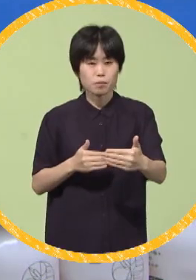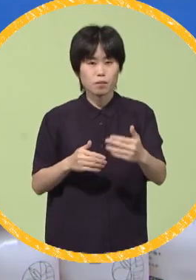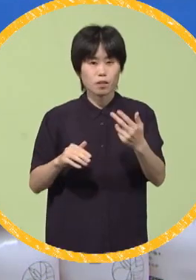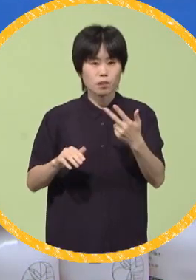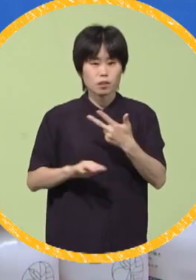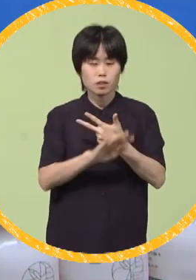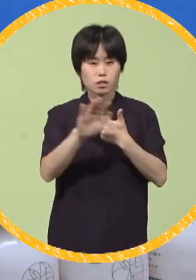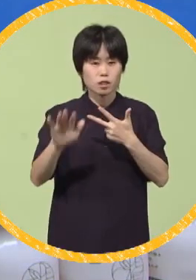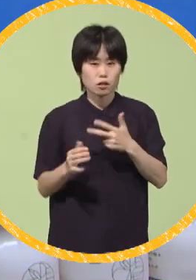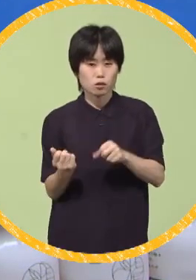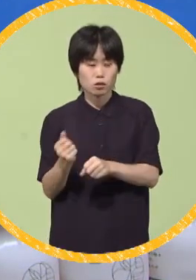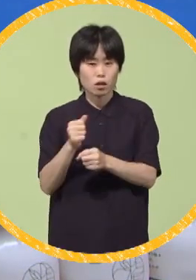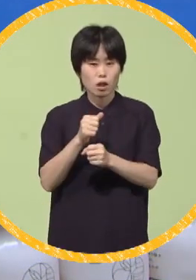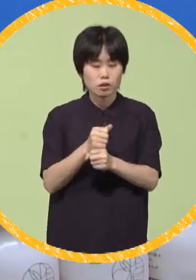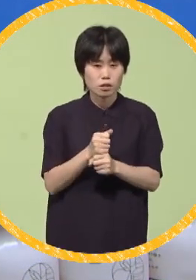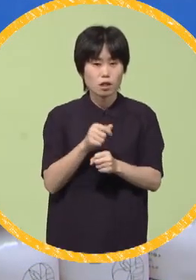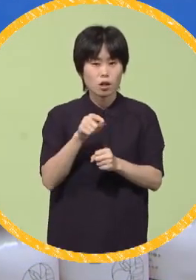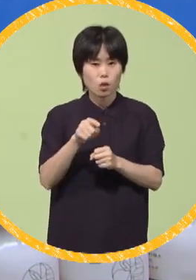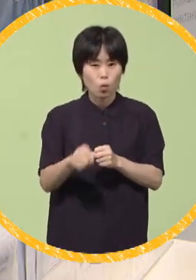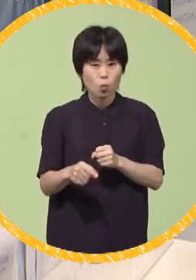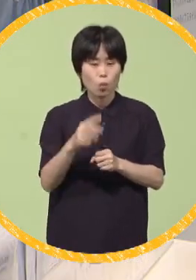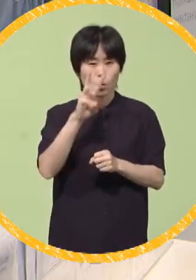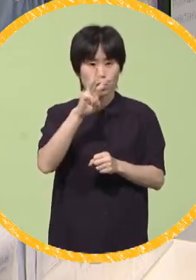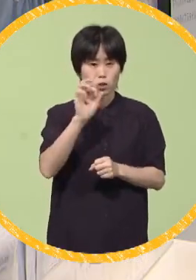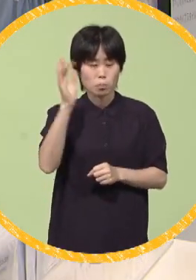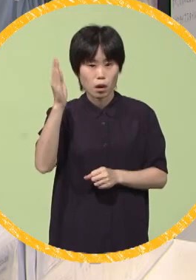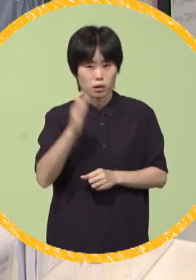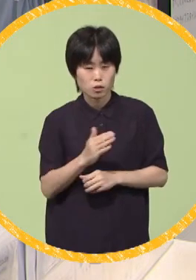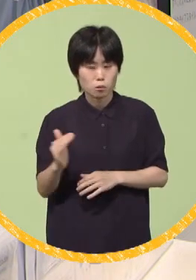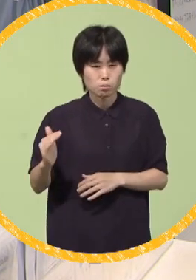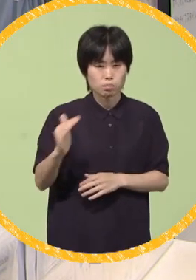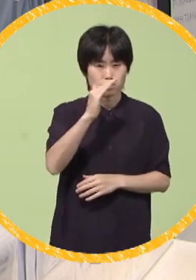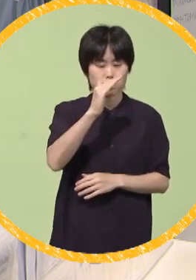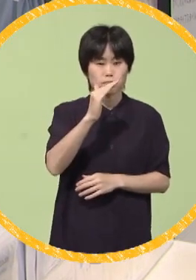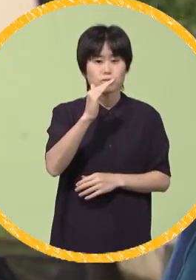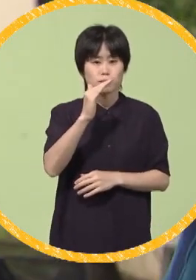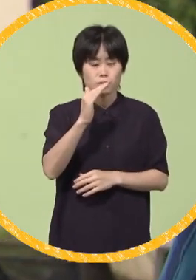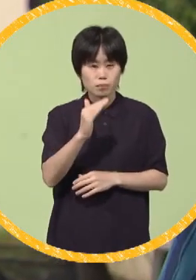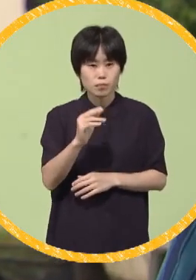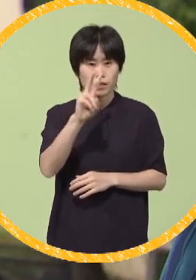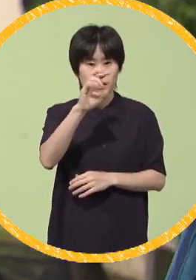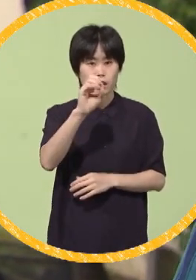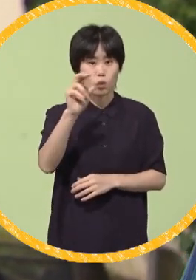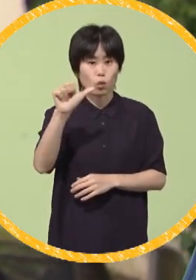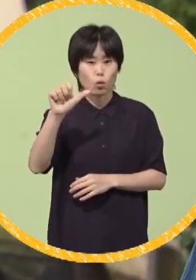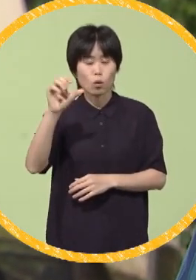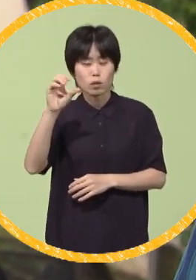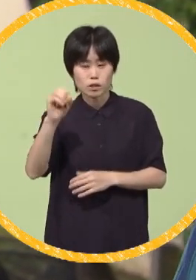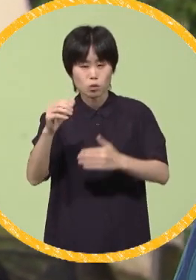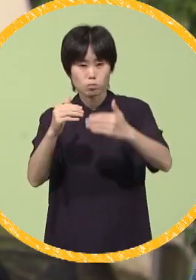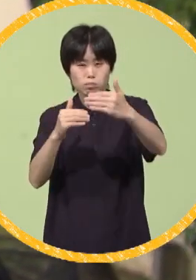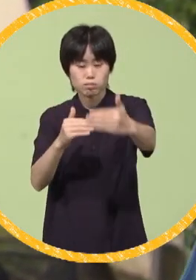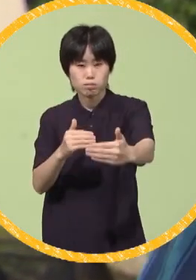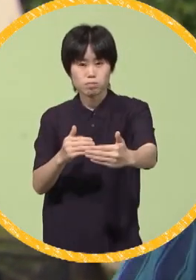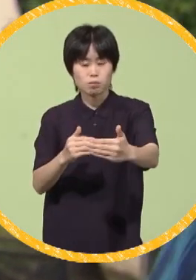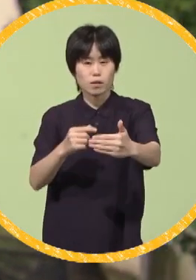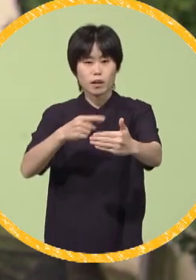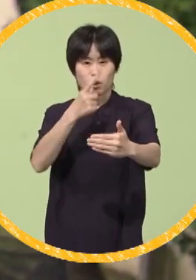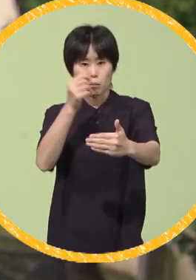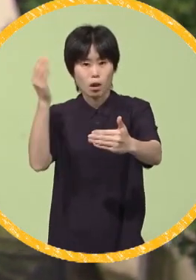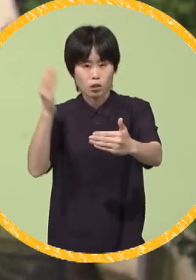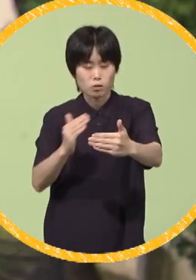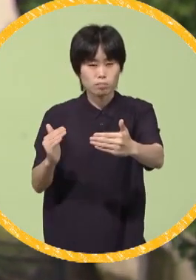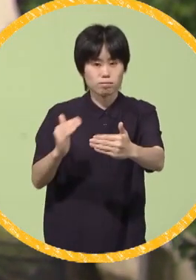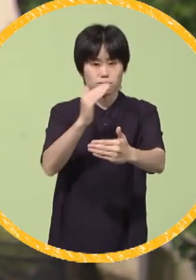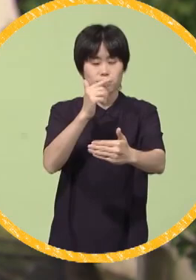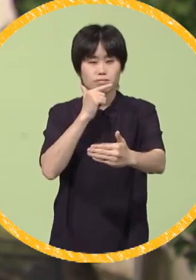利用した商品を、まあ、開発商品で 30% まで、高めていこうと。で2050年にはそれを 100% まで、高め